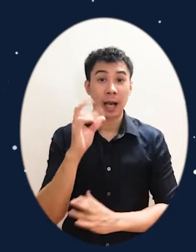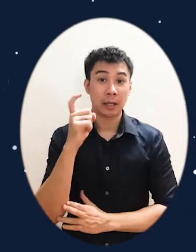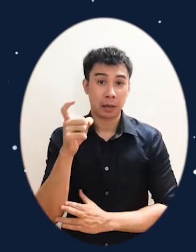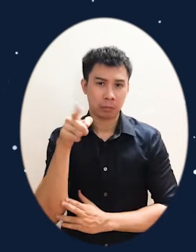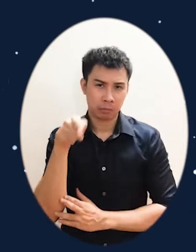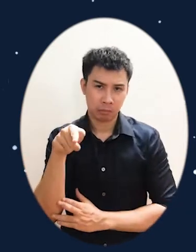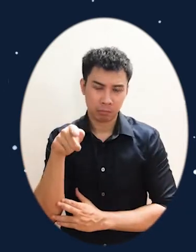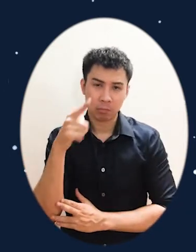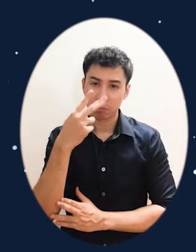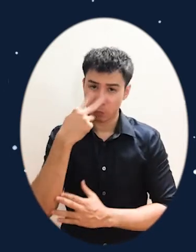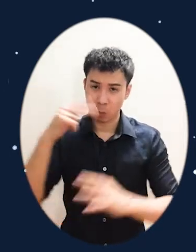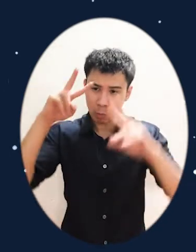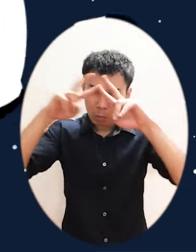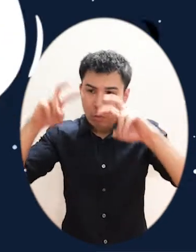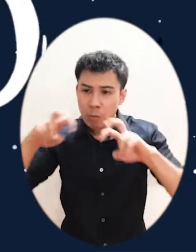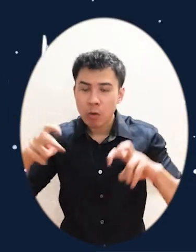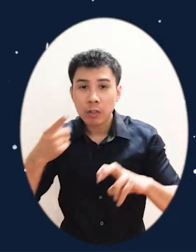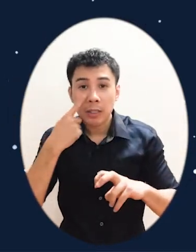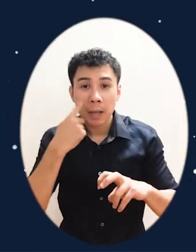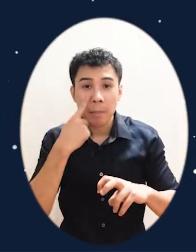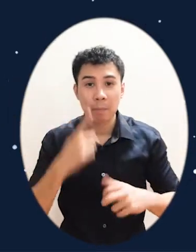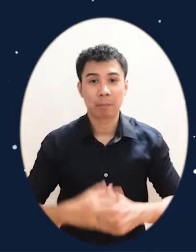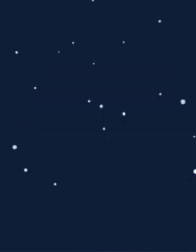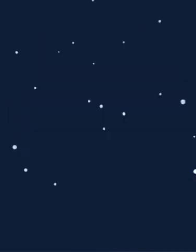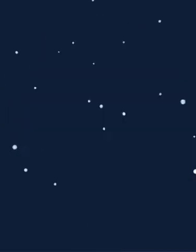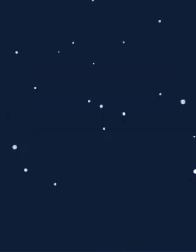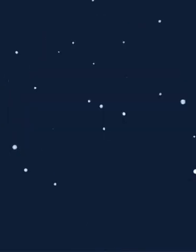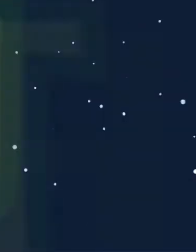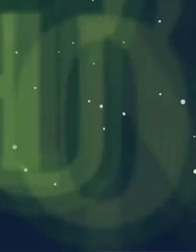nhé. Đi thôi.